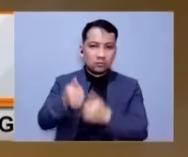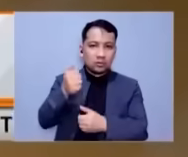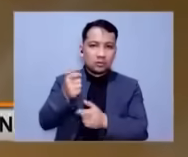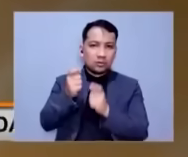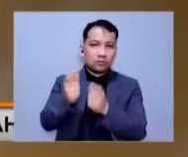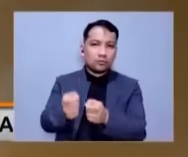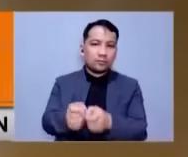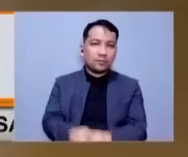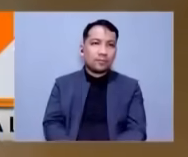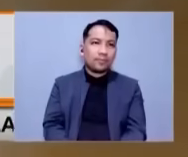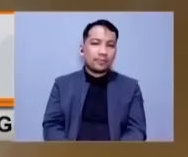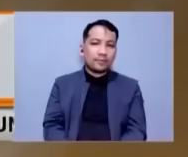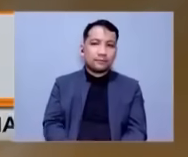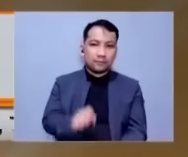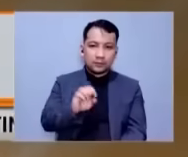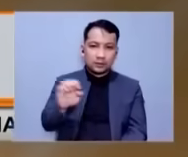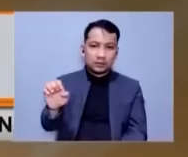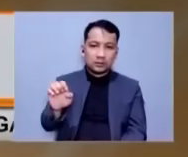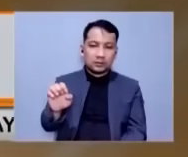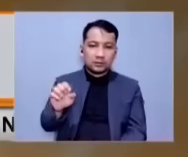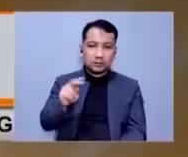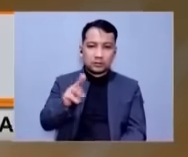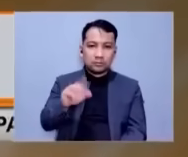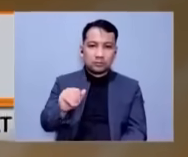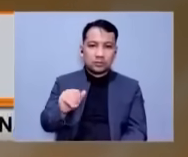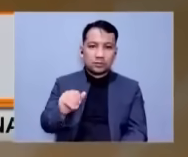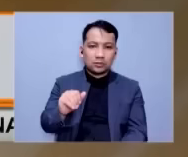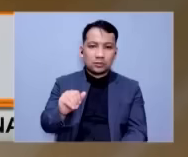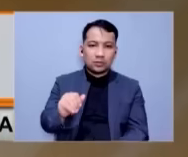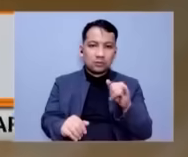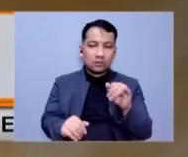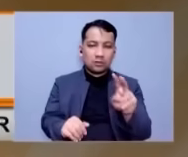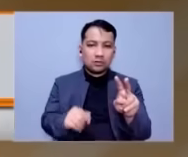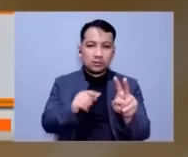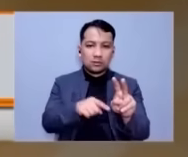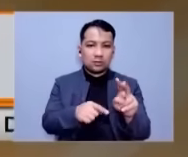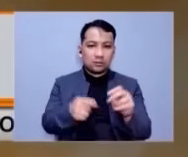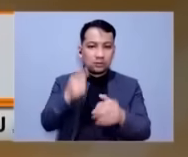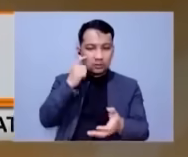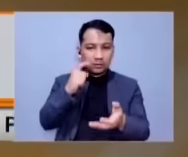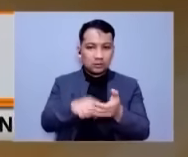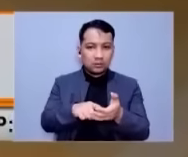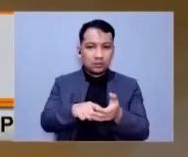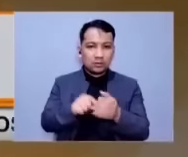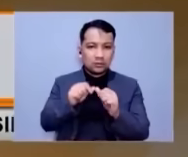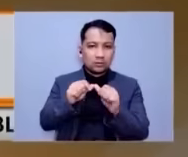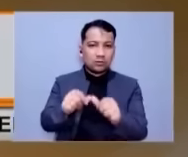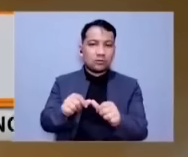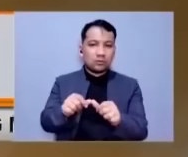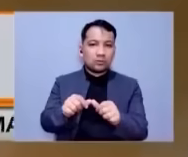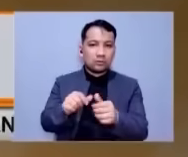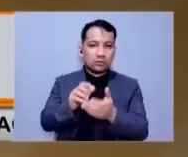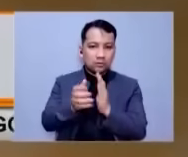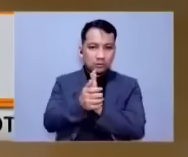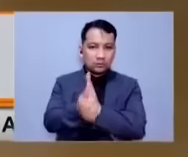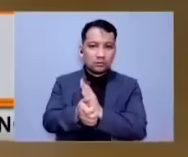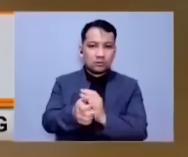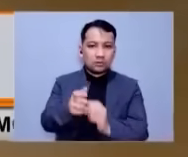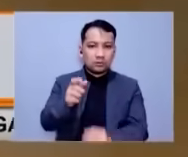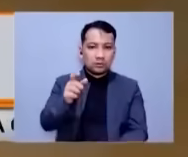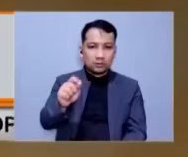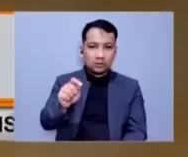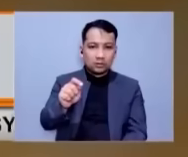Sa East naman, napunta ang NBA Most Improved Player Award at na-recognize ang tuloy-tuloy na paggaling ni Tyrese Maxey ng